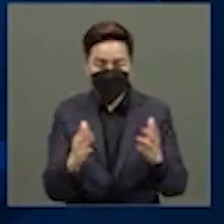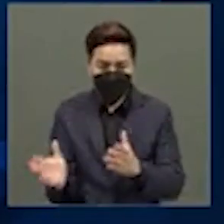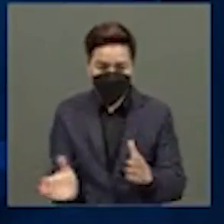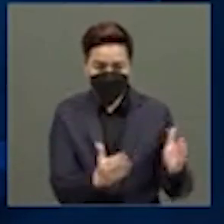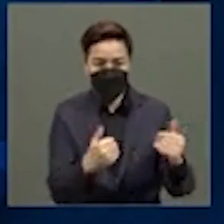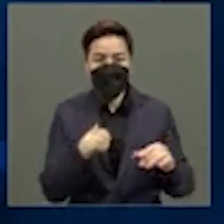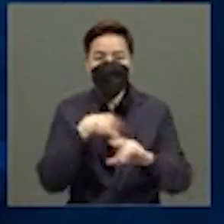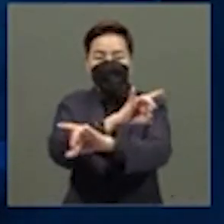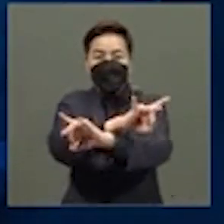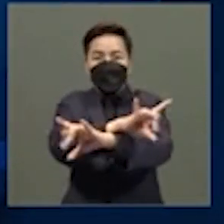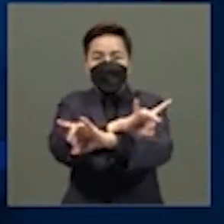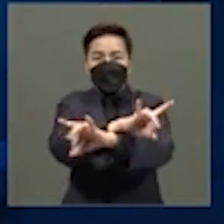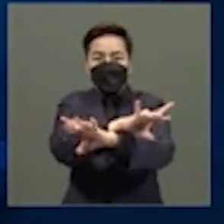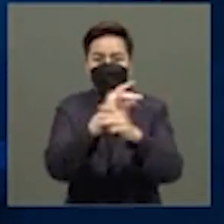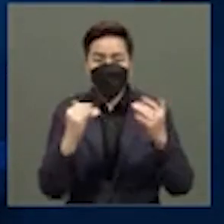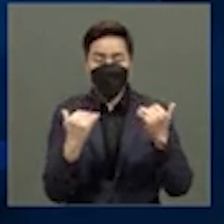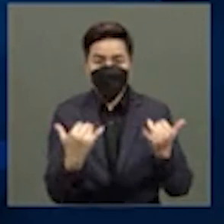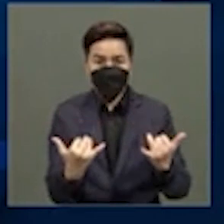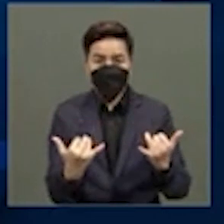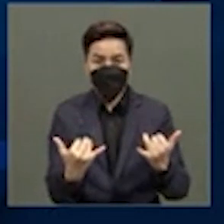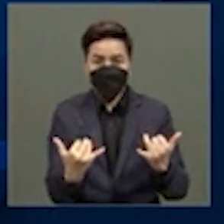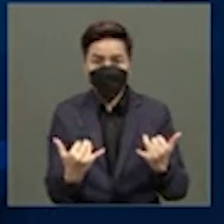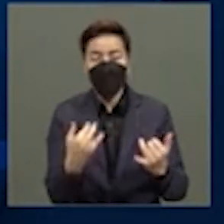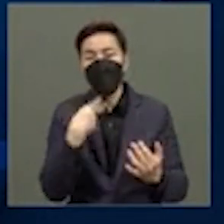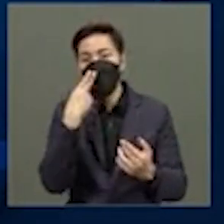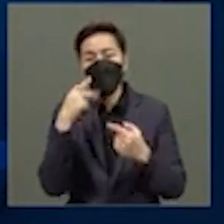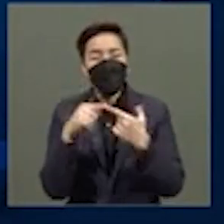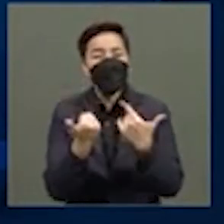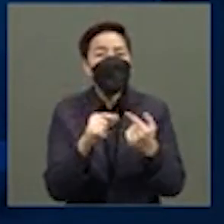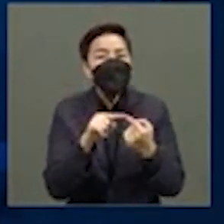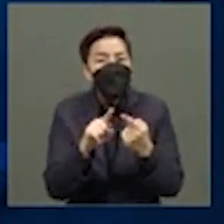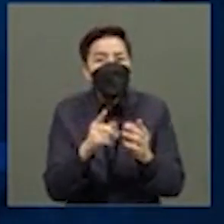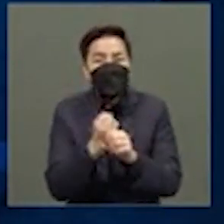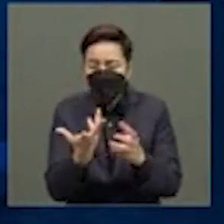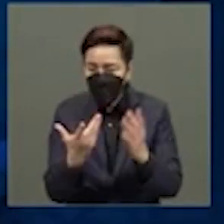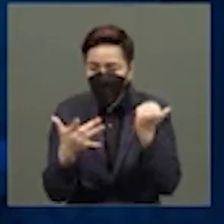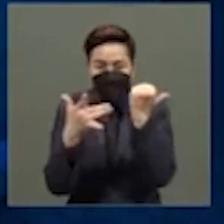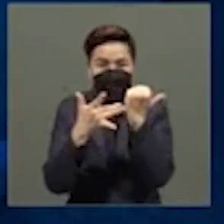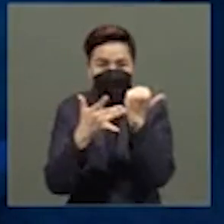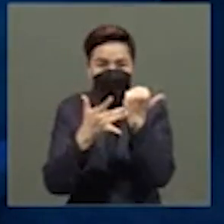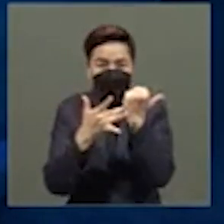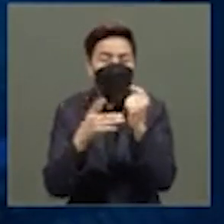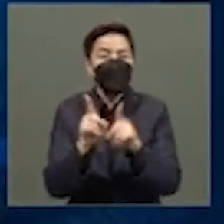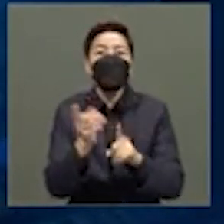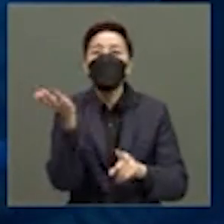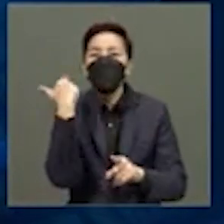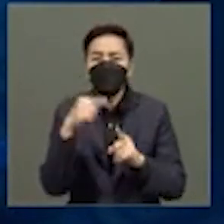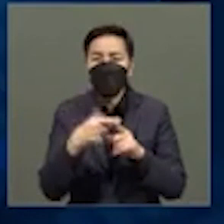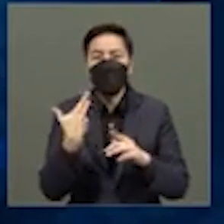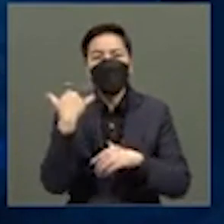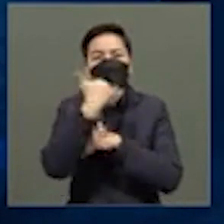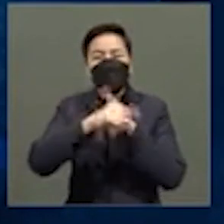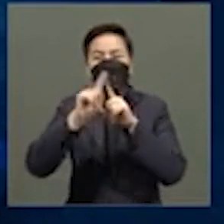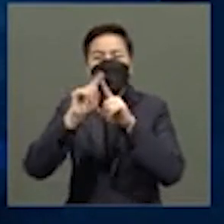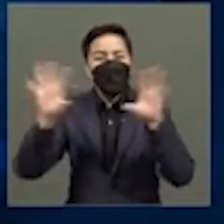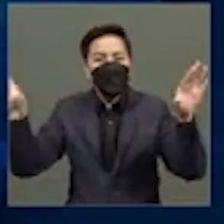ของเพชรบุรีก็ยังคงติดตามอยู่ที่โรงงานผลิตชิ้นส่วนอิเล็กทรอนิกส์นะคะซึ่งมีหลายสัญชาติอยู่ในนั้น